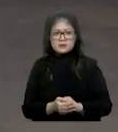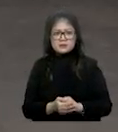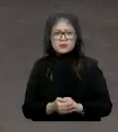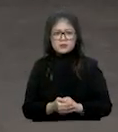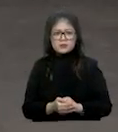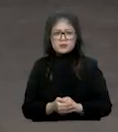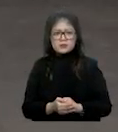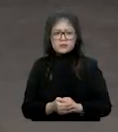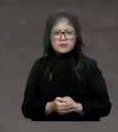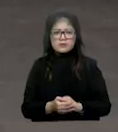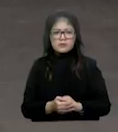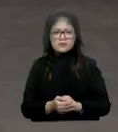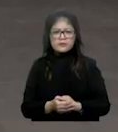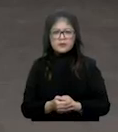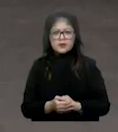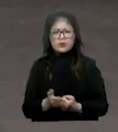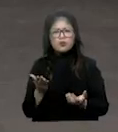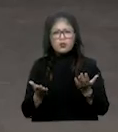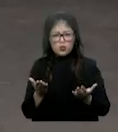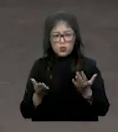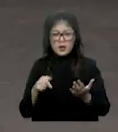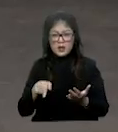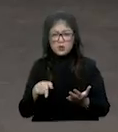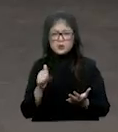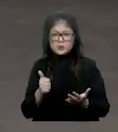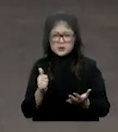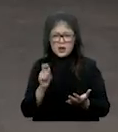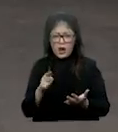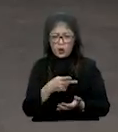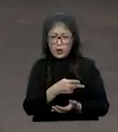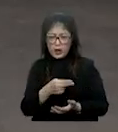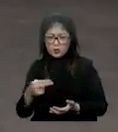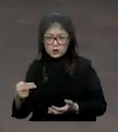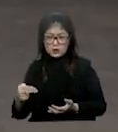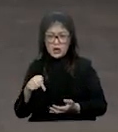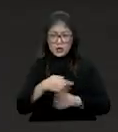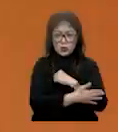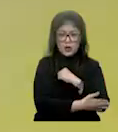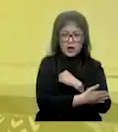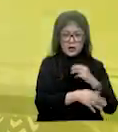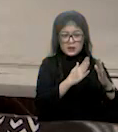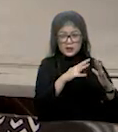Mungkin terjadi kalau misalkan Indonesia mempunyai konflik dan tidak akur dengan negara-negara lainnya.